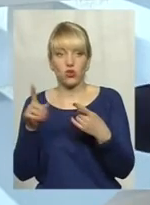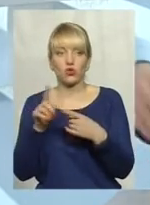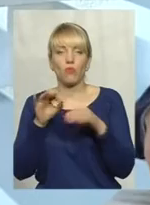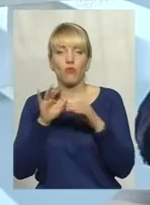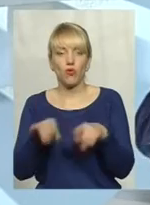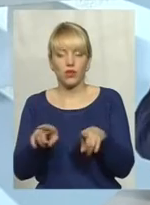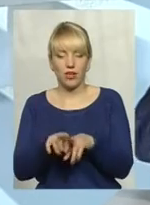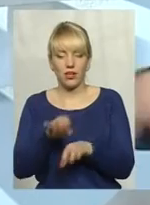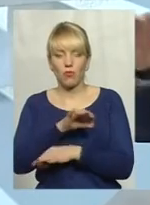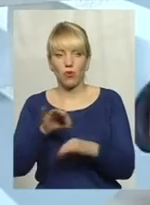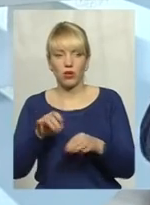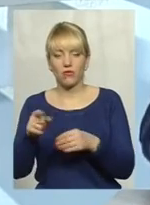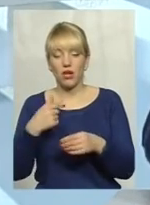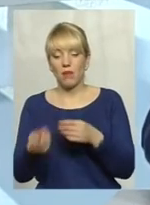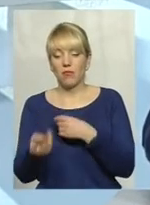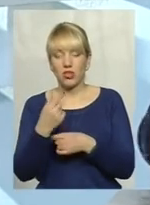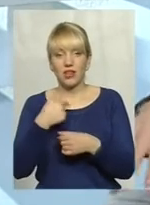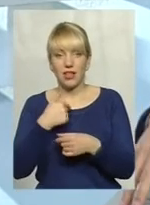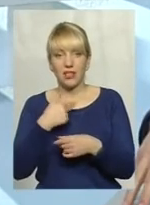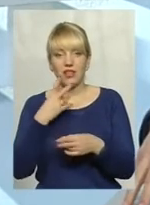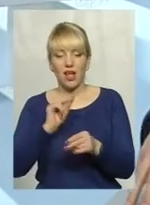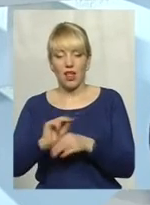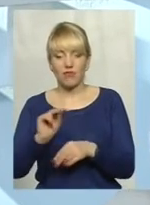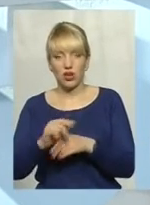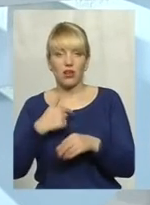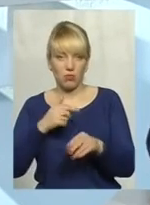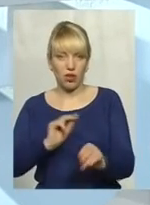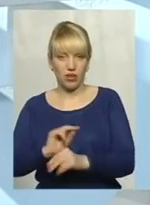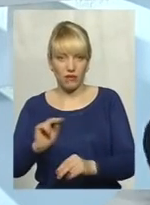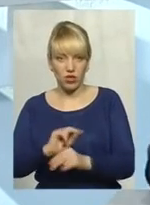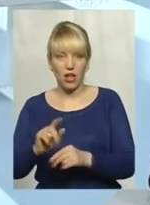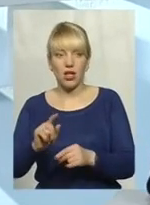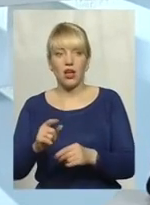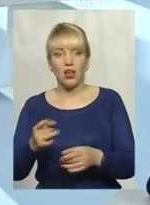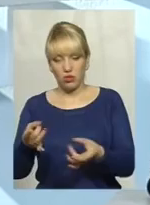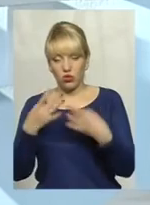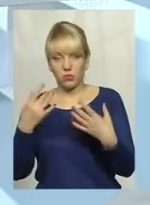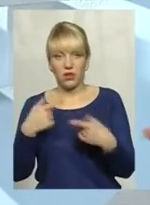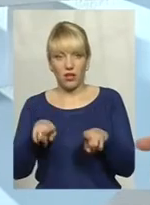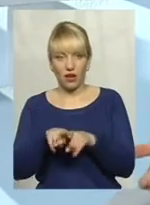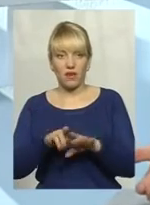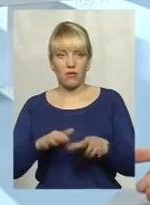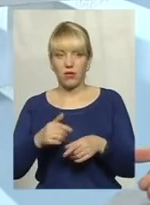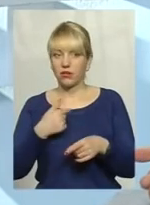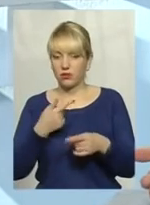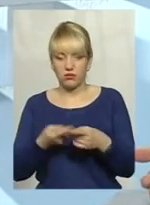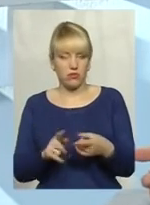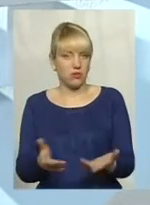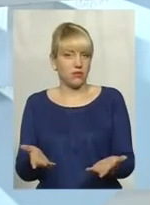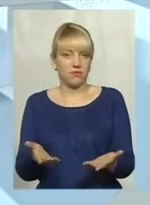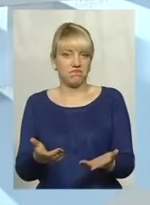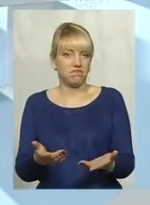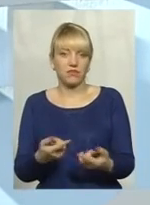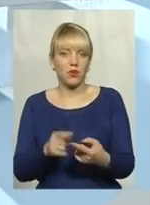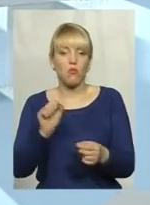і прийшли до нас на навчання. Ми ще навчання для активістів проводили, місцевих саме. Вони прийшли до нас на навчання, розповіли такий випадок, так ми кажемо, ну це класика жанру. Це